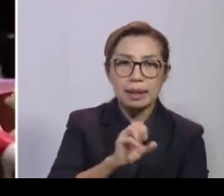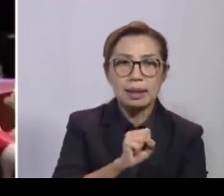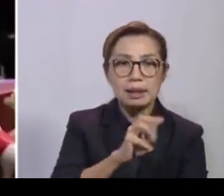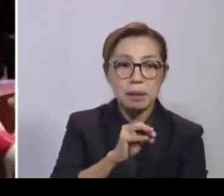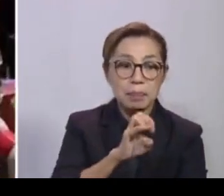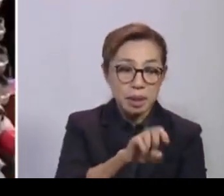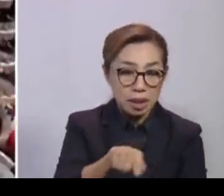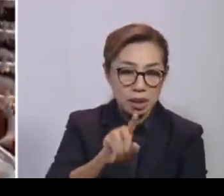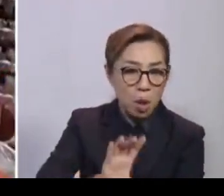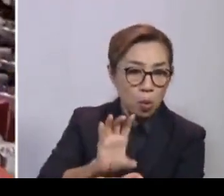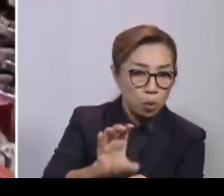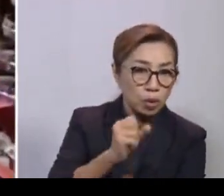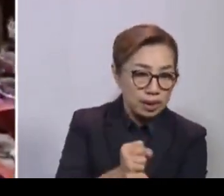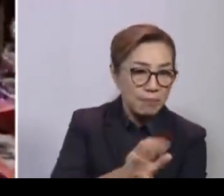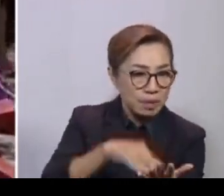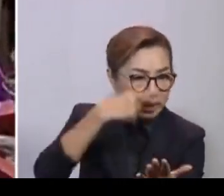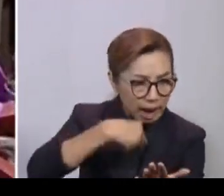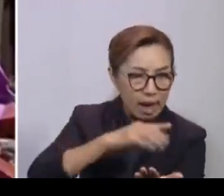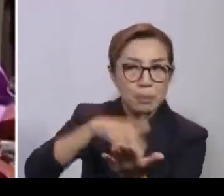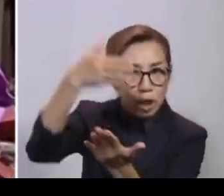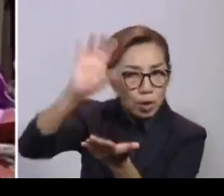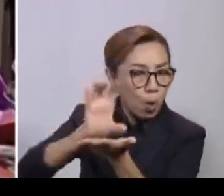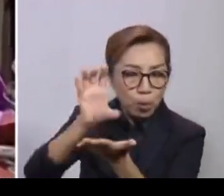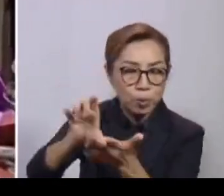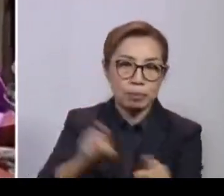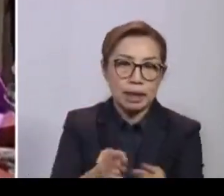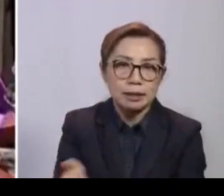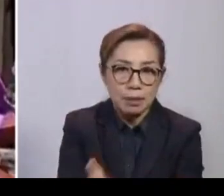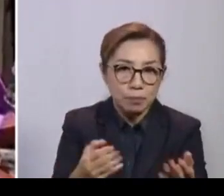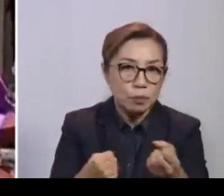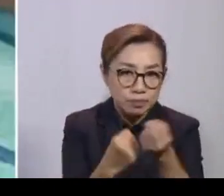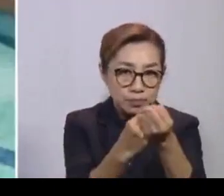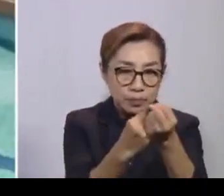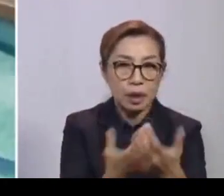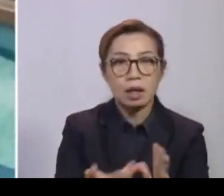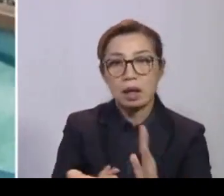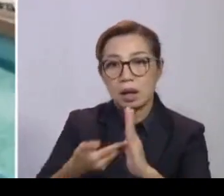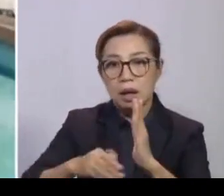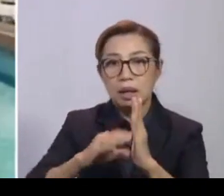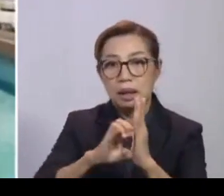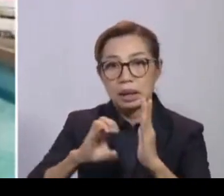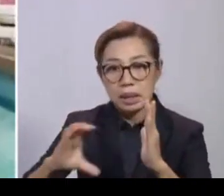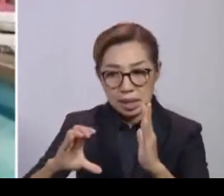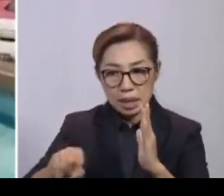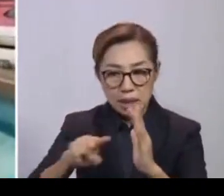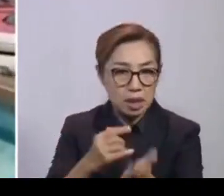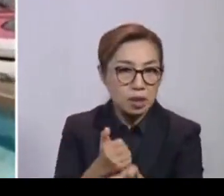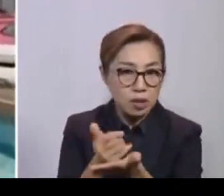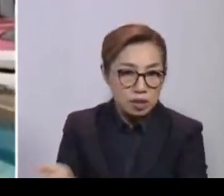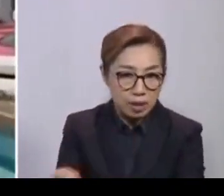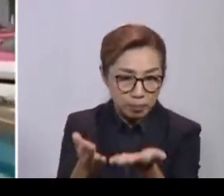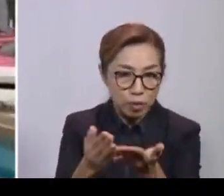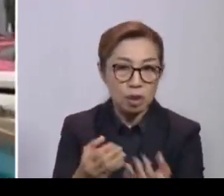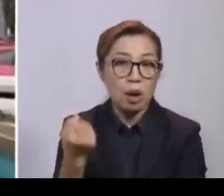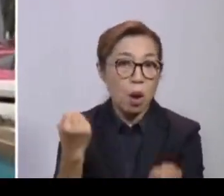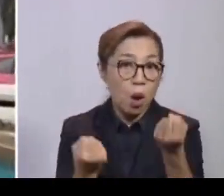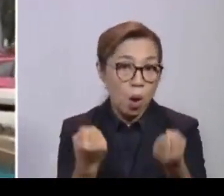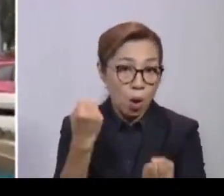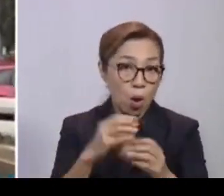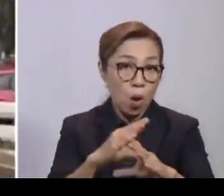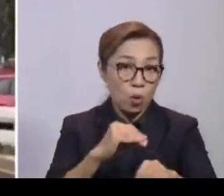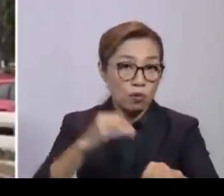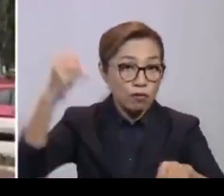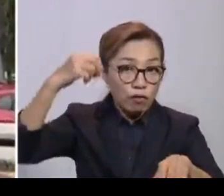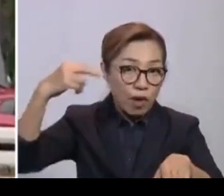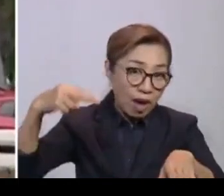ของการลงทุนทั้งในและต่างประเทศด้วยผลักดันการส่งเสริมเขต eecส่งเสริมการใช้รถยนต์ไฟฟ้าตามความต้องการ